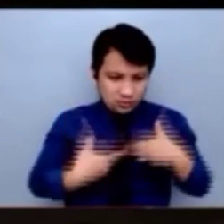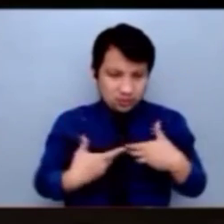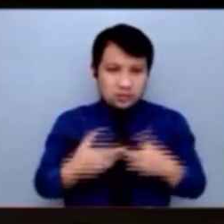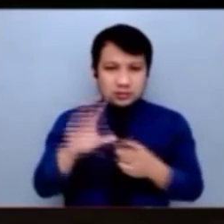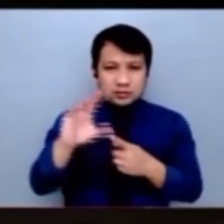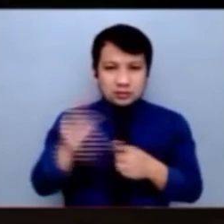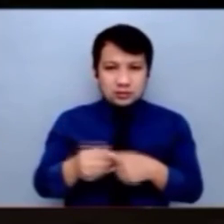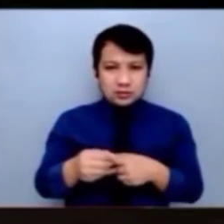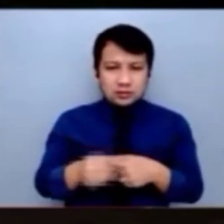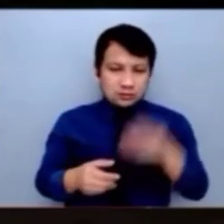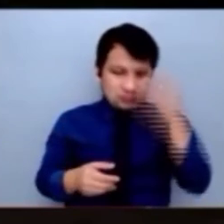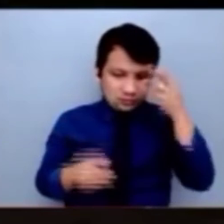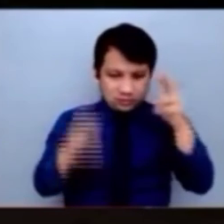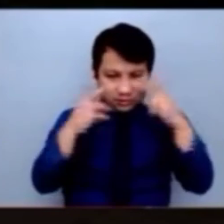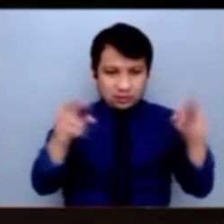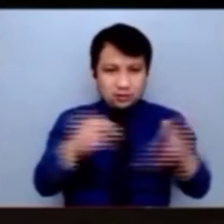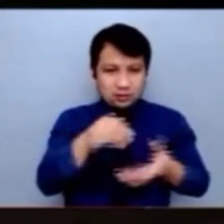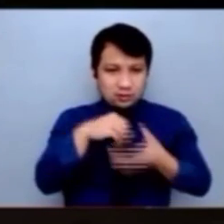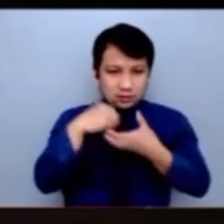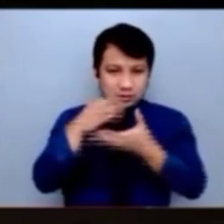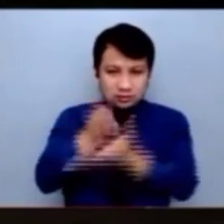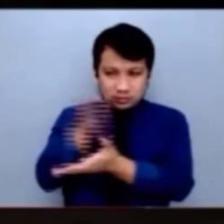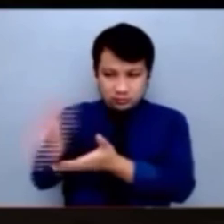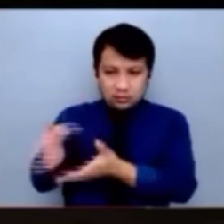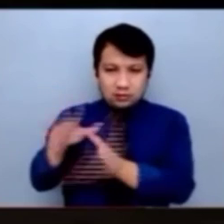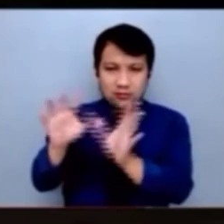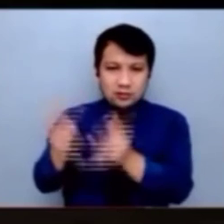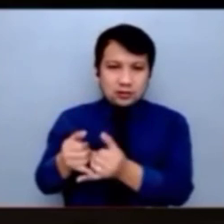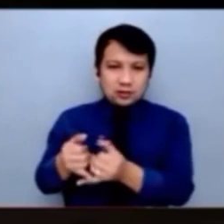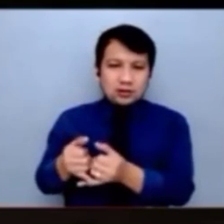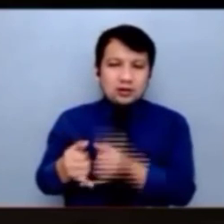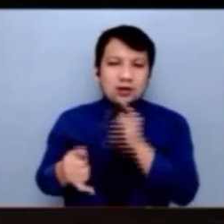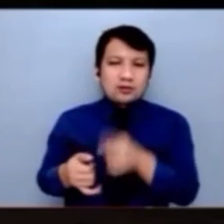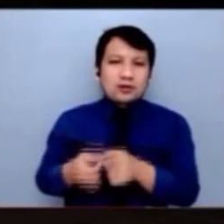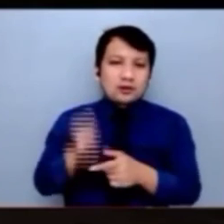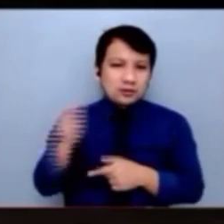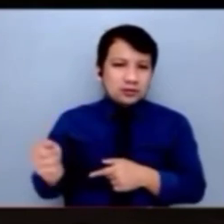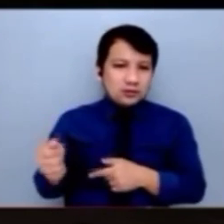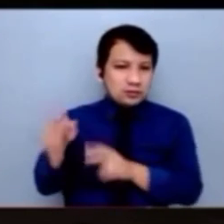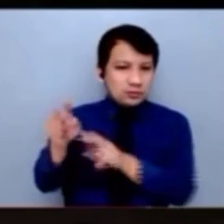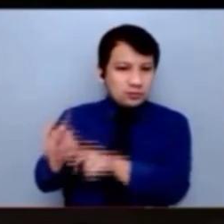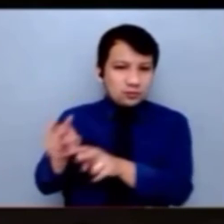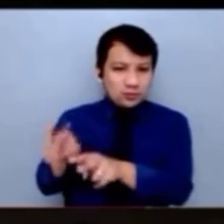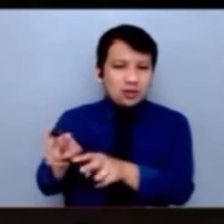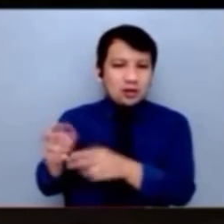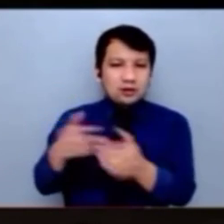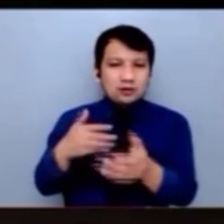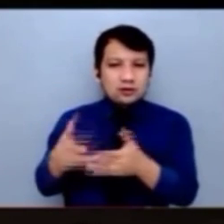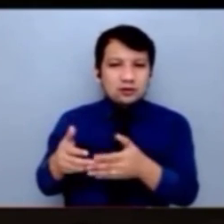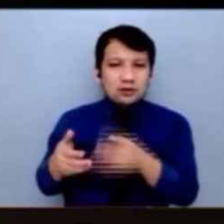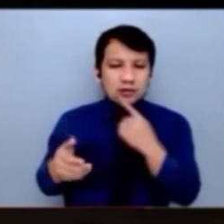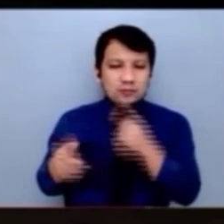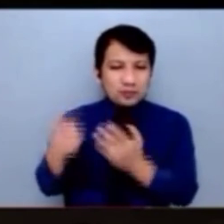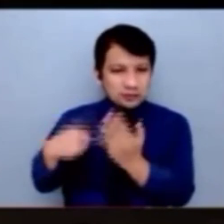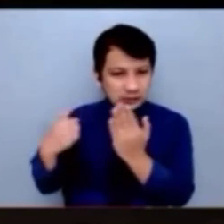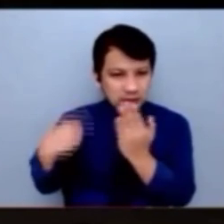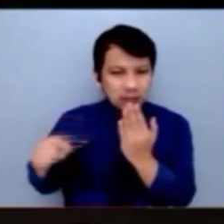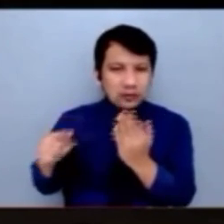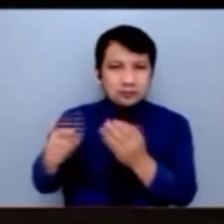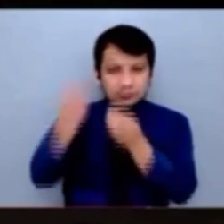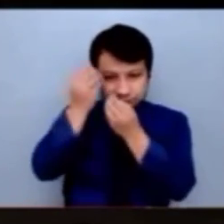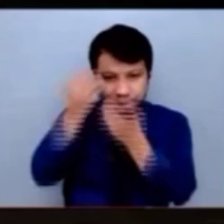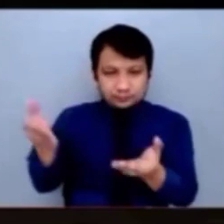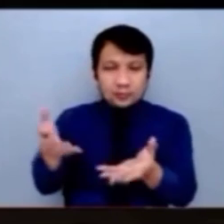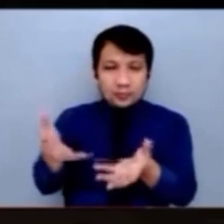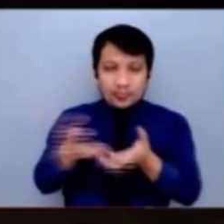Mayor, nakapagbigay na kami dyan sa barangay na yan para kanila naman daw mamomonitor kahit papano at masabi doon sa mga gusto pang tumulong